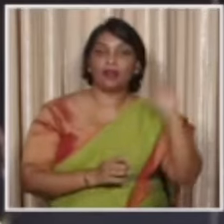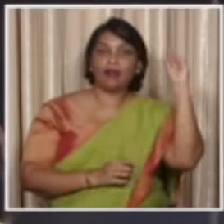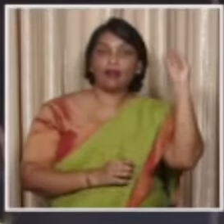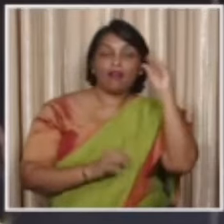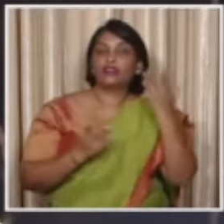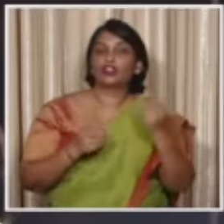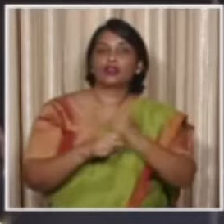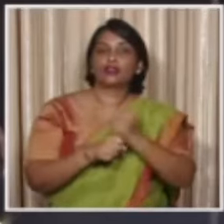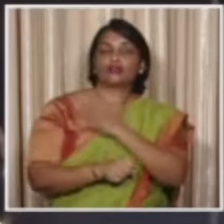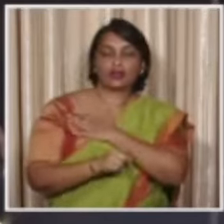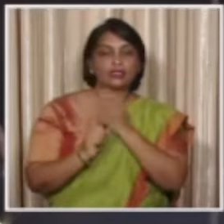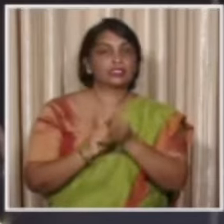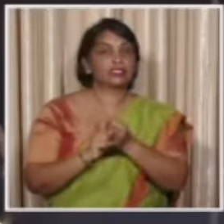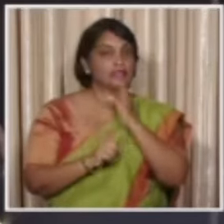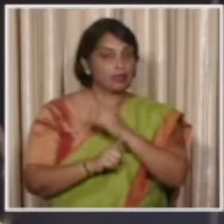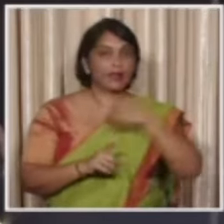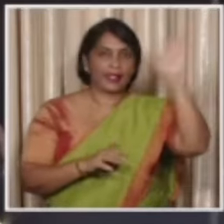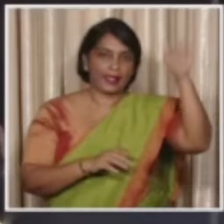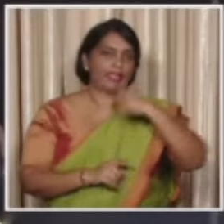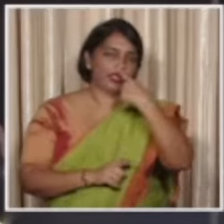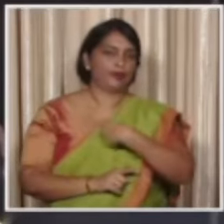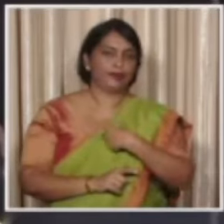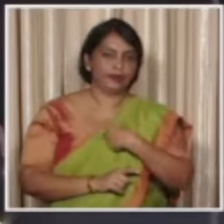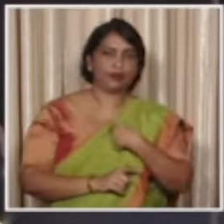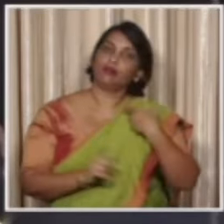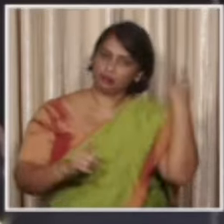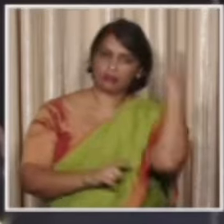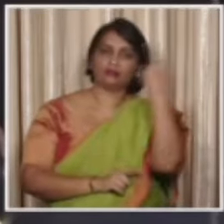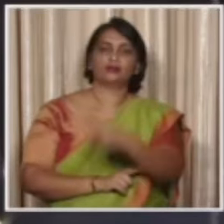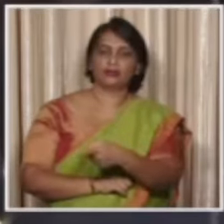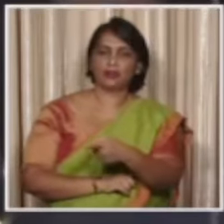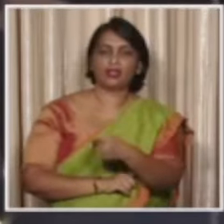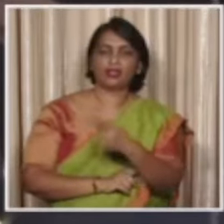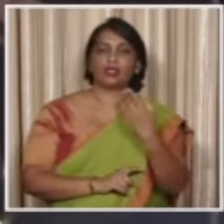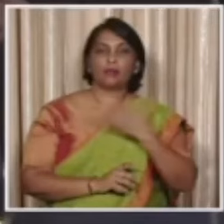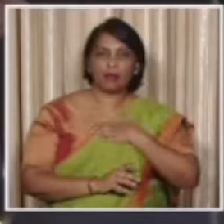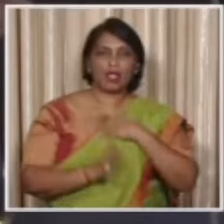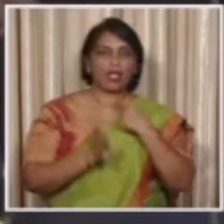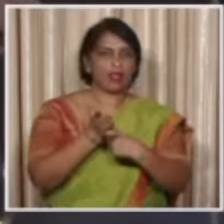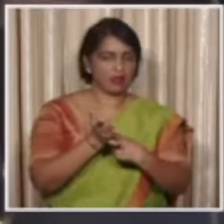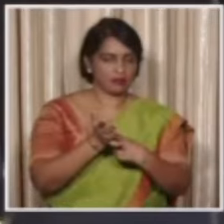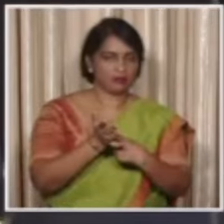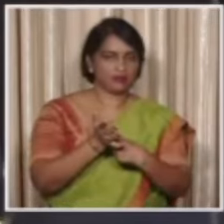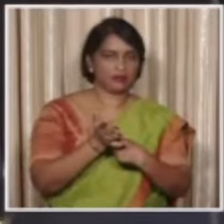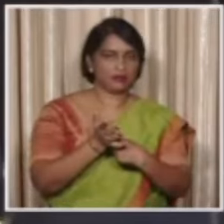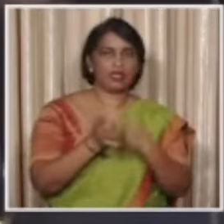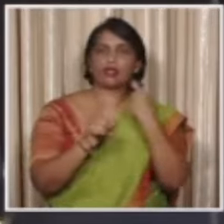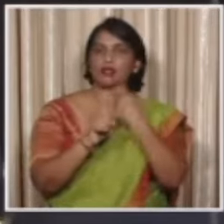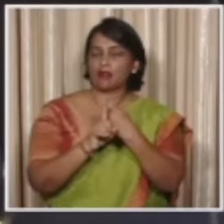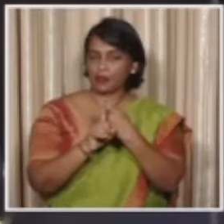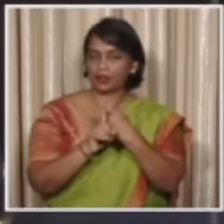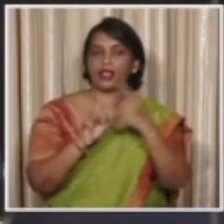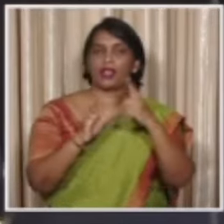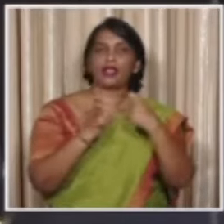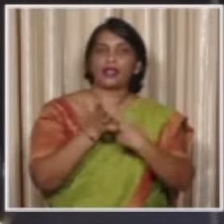වුණේ? ගෝඨාභය රාජපක්ෂ මහත්තයා අපිට එන්නයි කියලා කිව්වා. අපි ගියා. කවුද ගියේ? රංජිත් මද්දුම් බණ්ඩාර, කබීර් හසීම්,